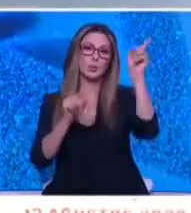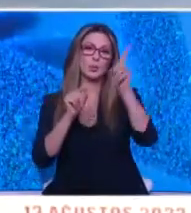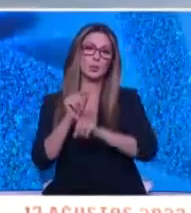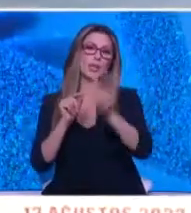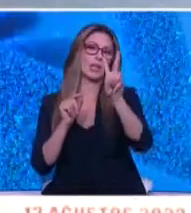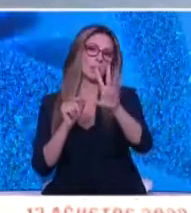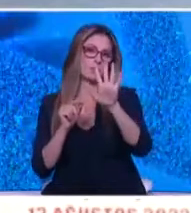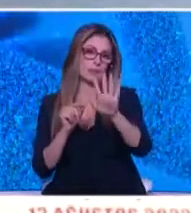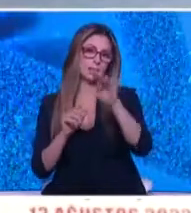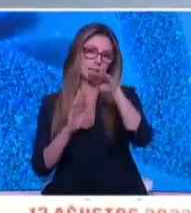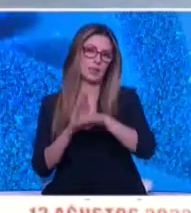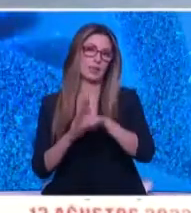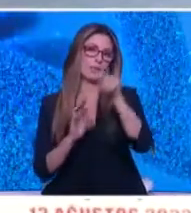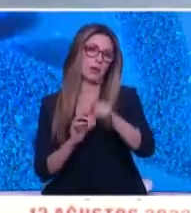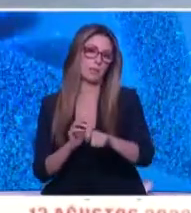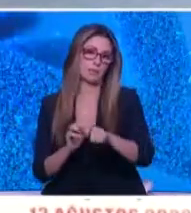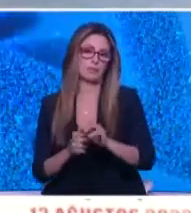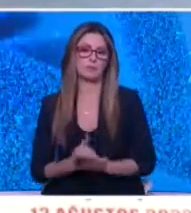%25 indirim yaptık.